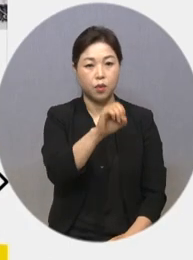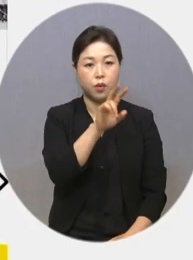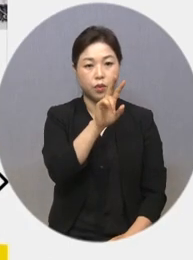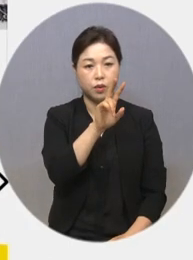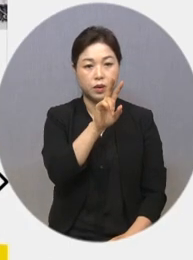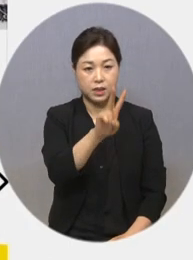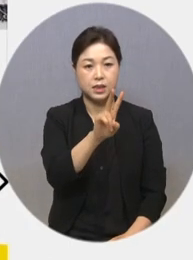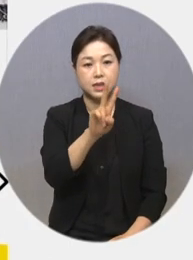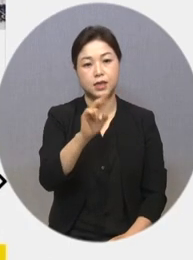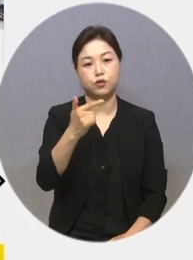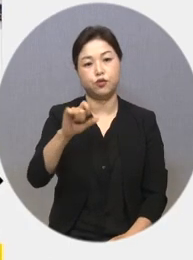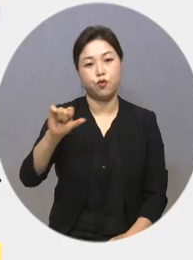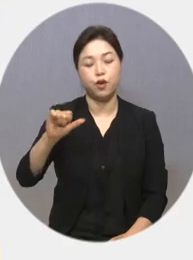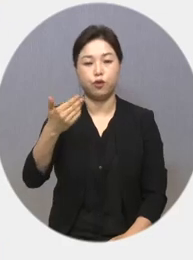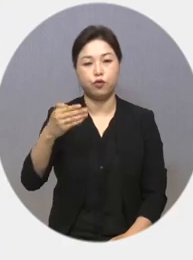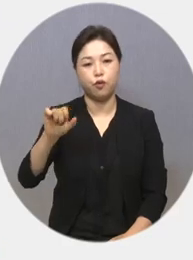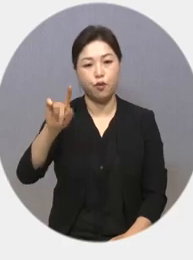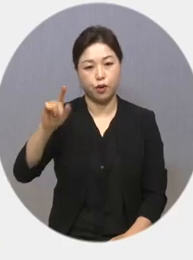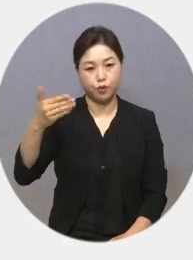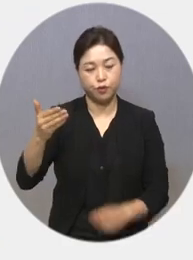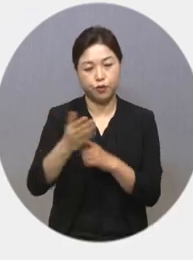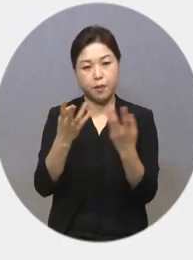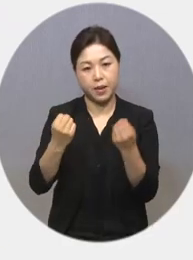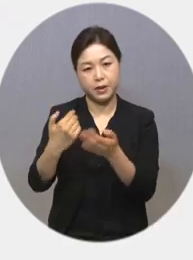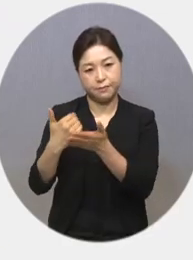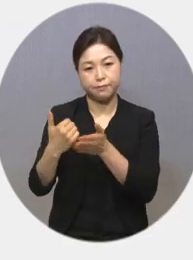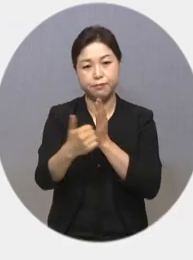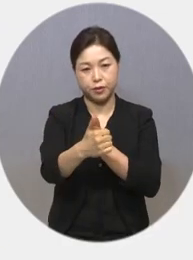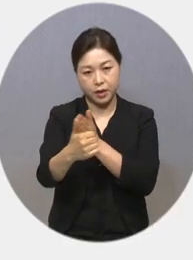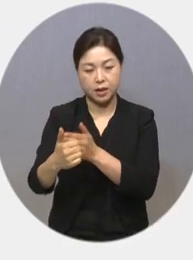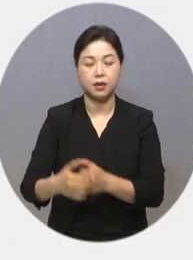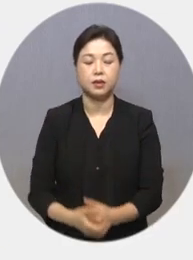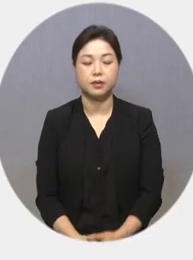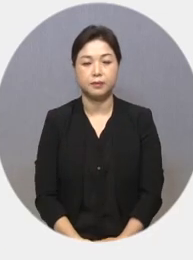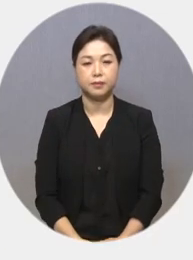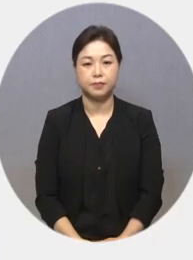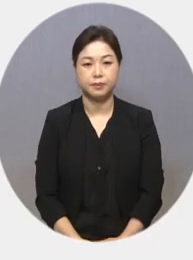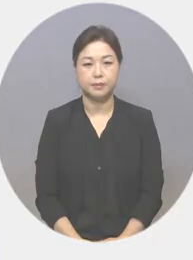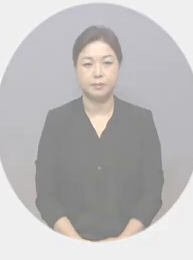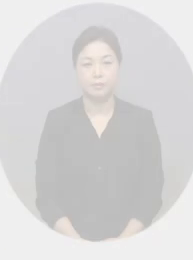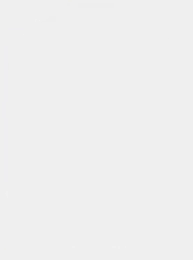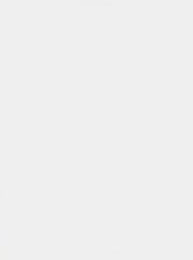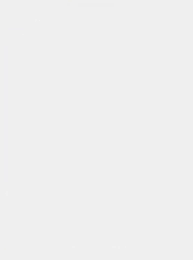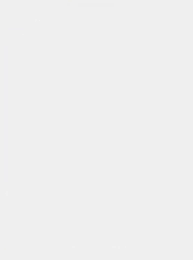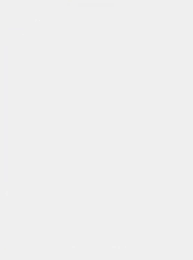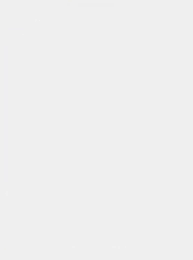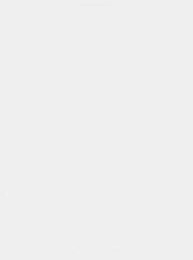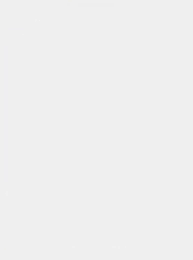전화번호 02-2655-9519로 많은 제보 바랍니다.